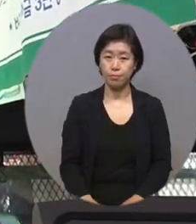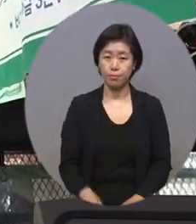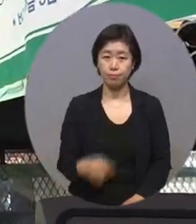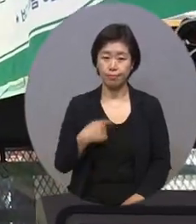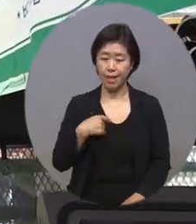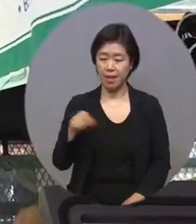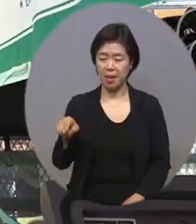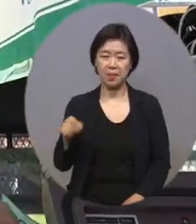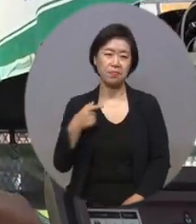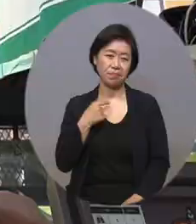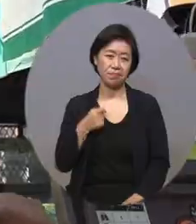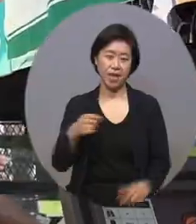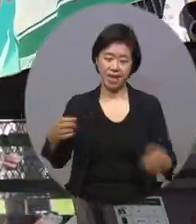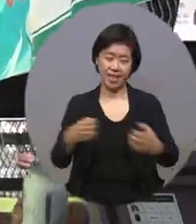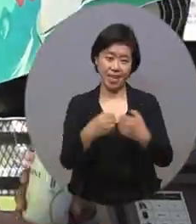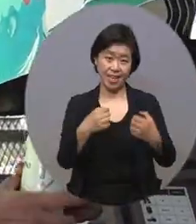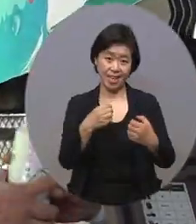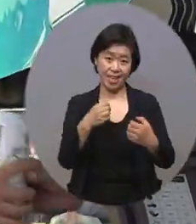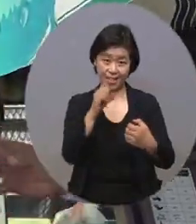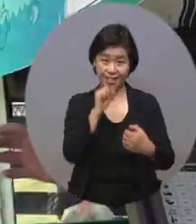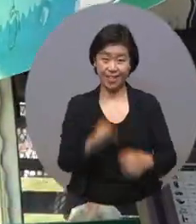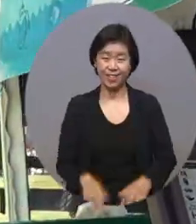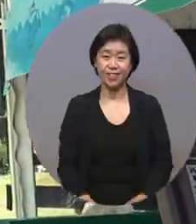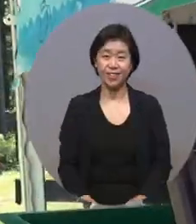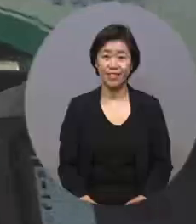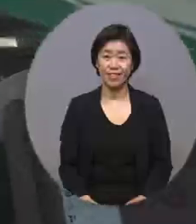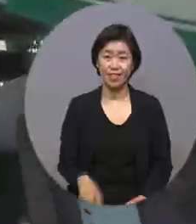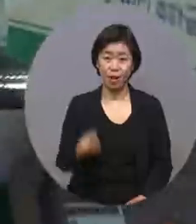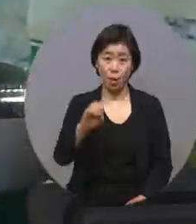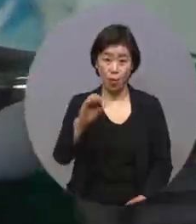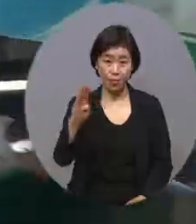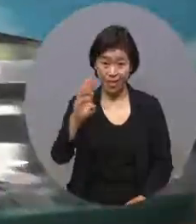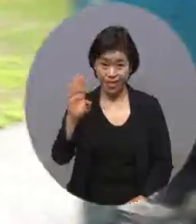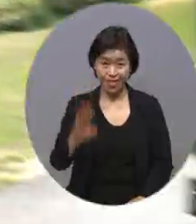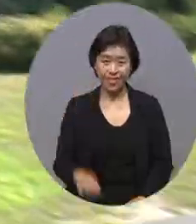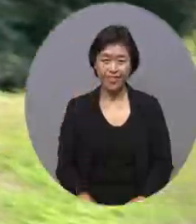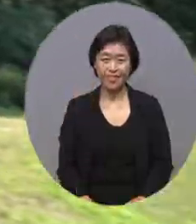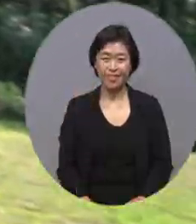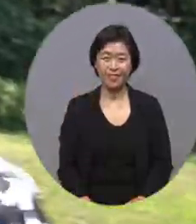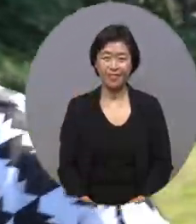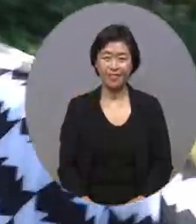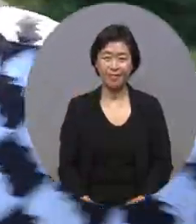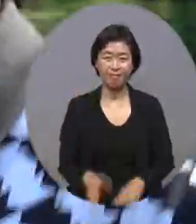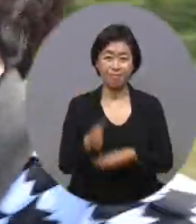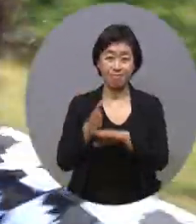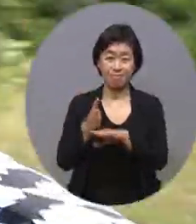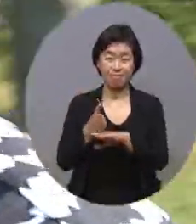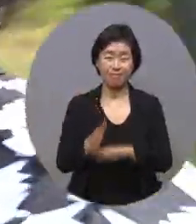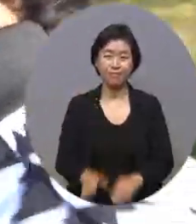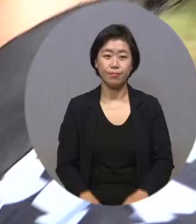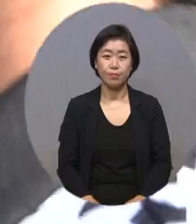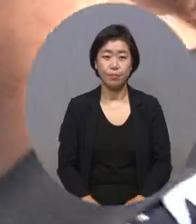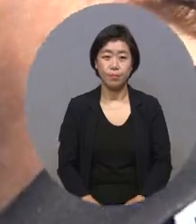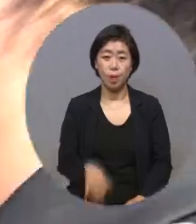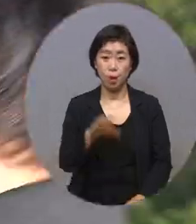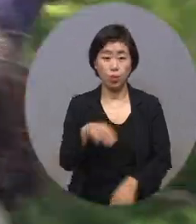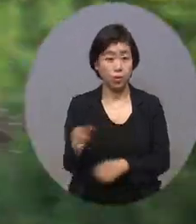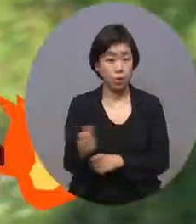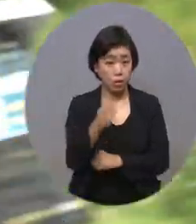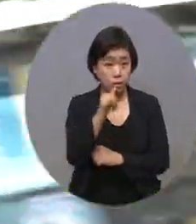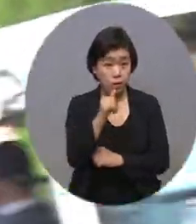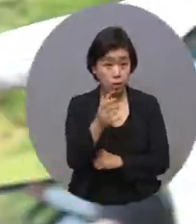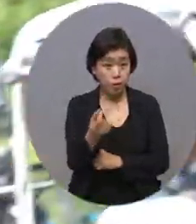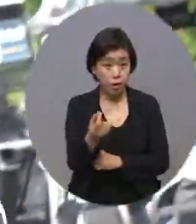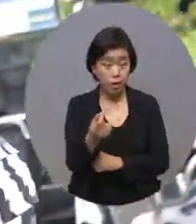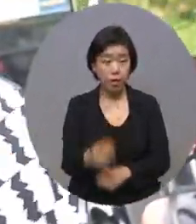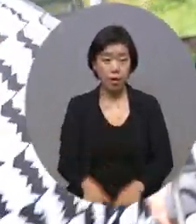짠해서 먹을래. 그래. 나는 맥주 아니지? 해, 감사합니다. 오빠 여기서도 할 거야? 해. 만